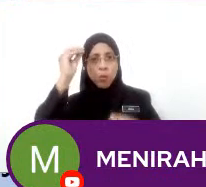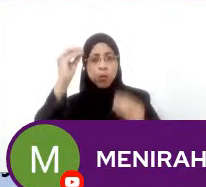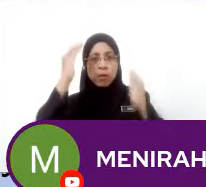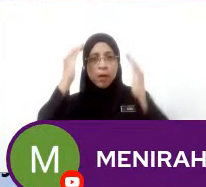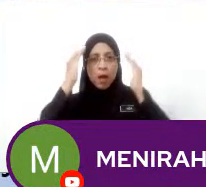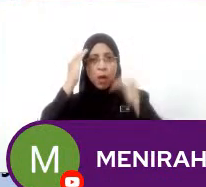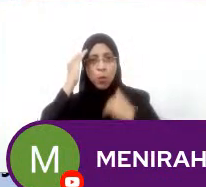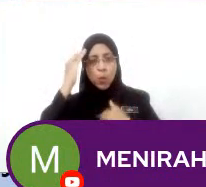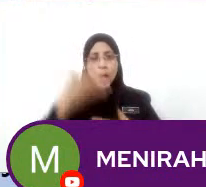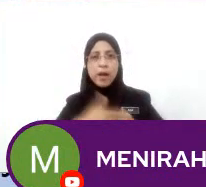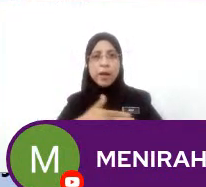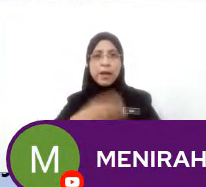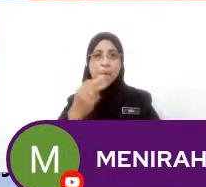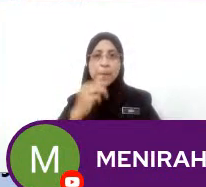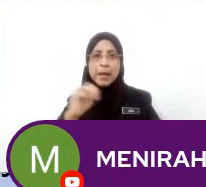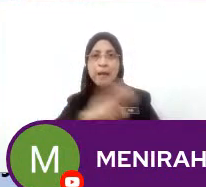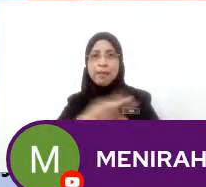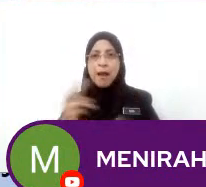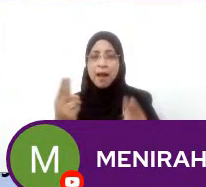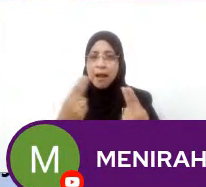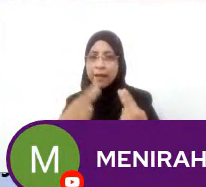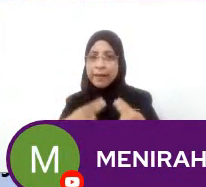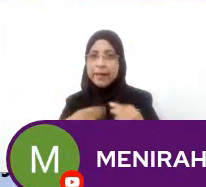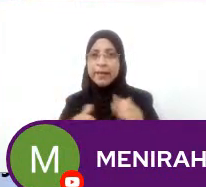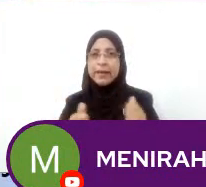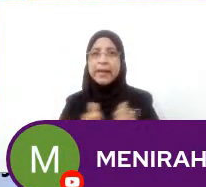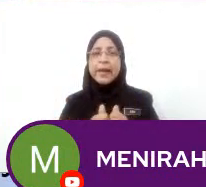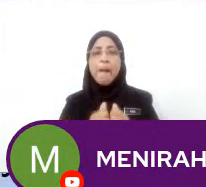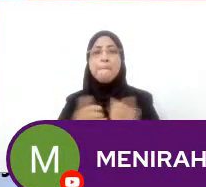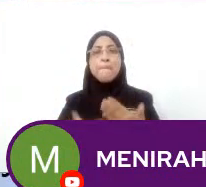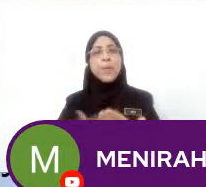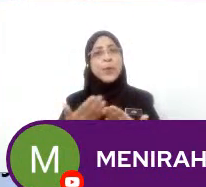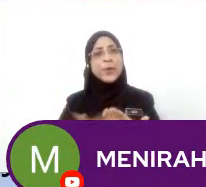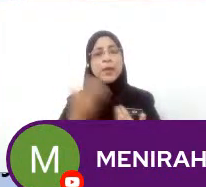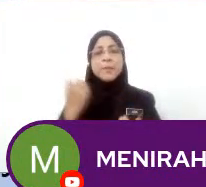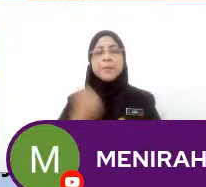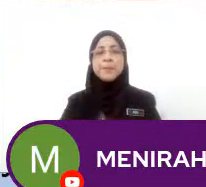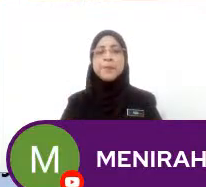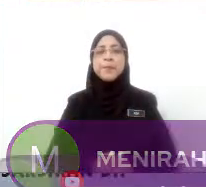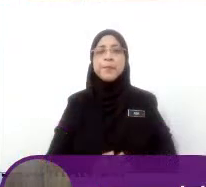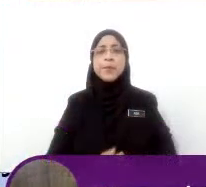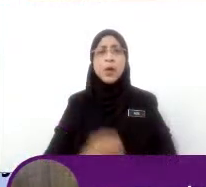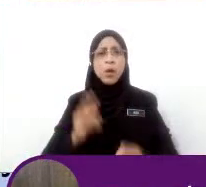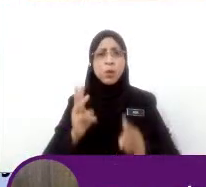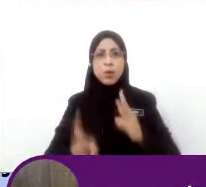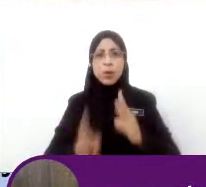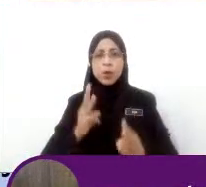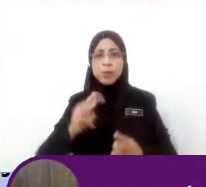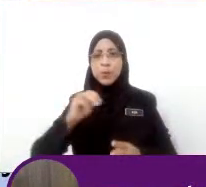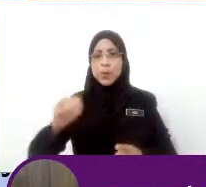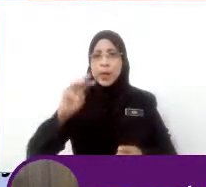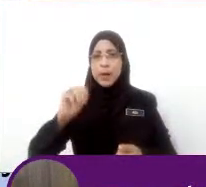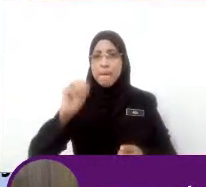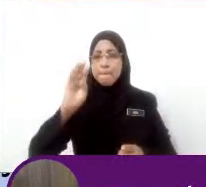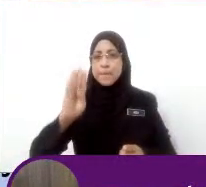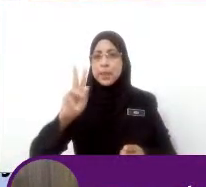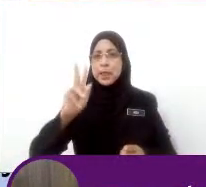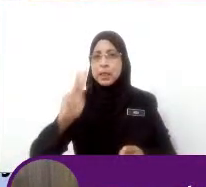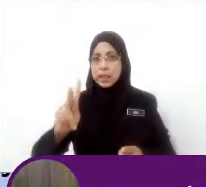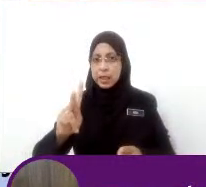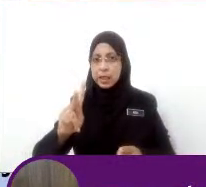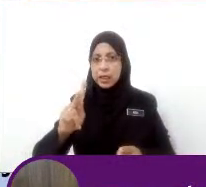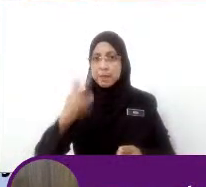dia dalam PDPR. Dan alhamdulillah memang walaupun murid kami sikit, tapi sangat konsisten kehadiran murid dalam PDPR